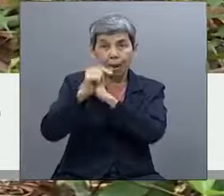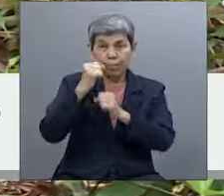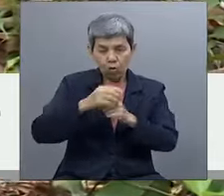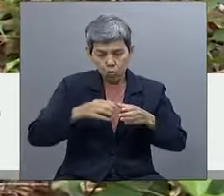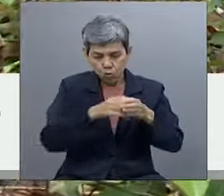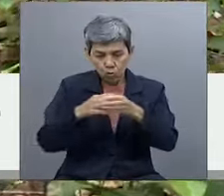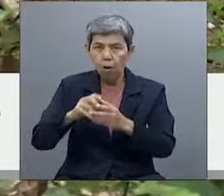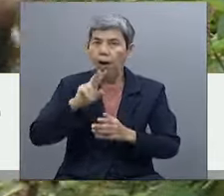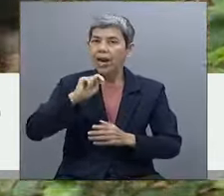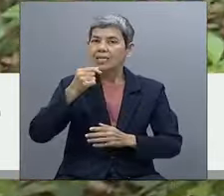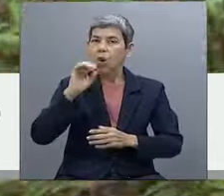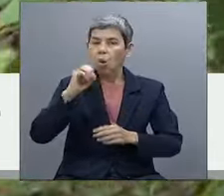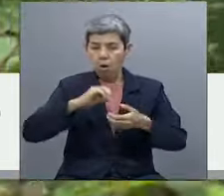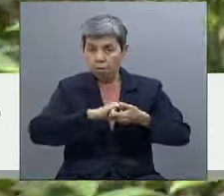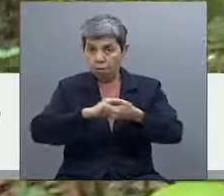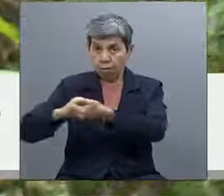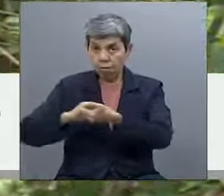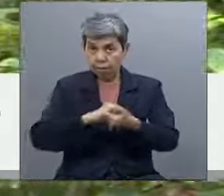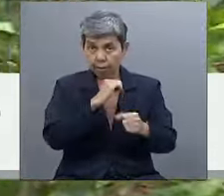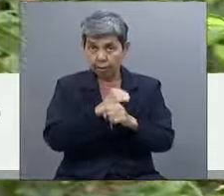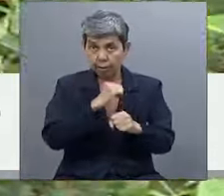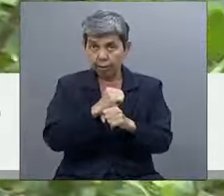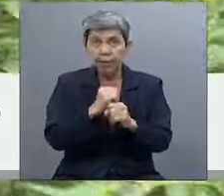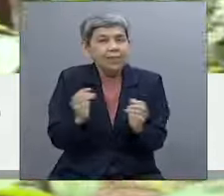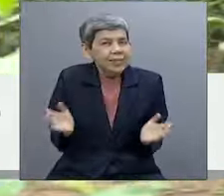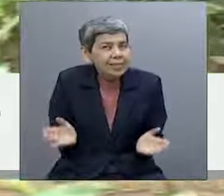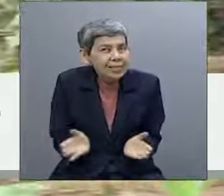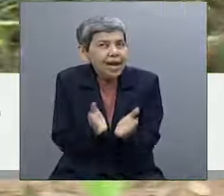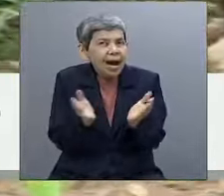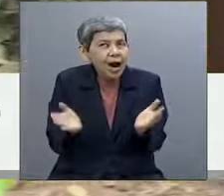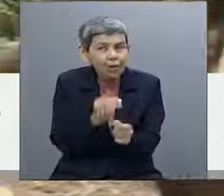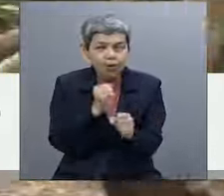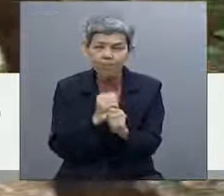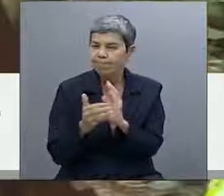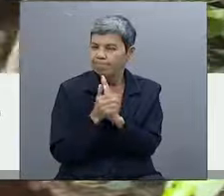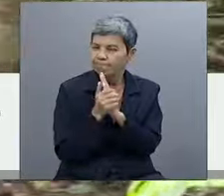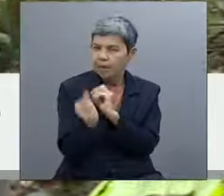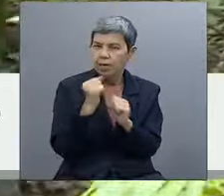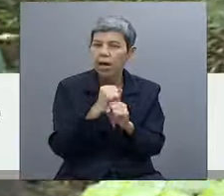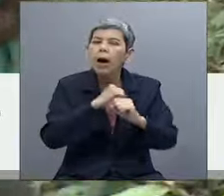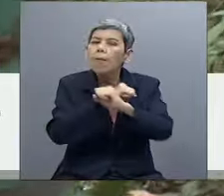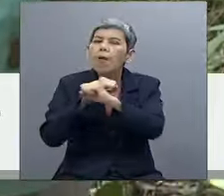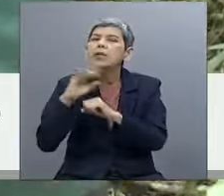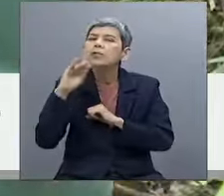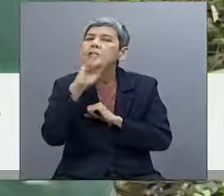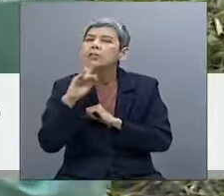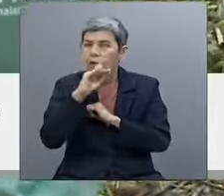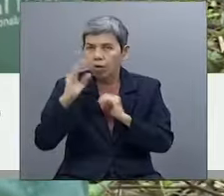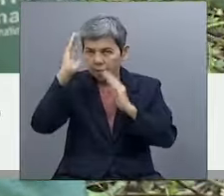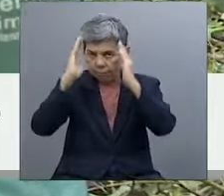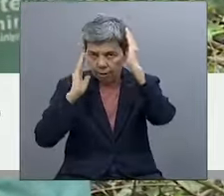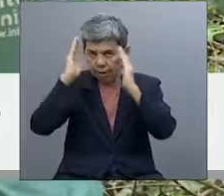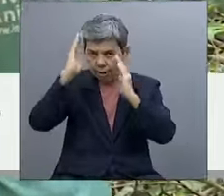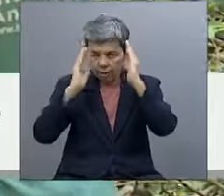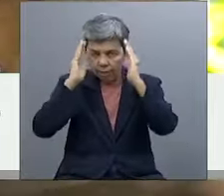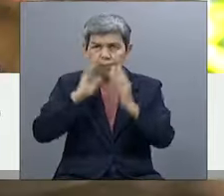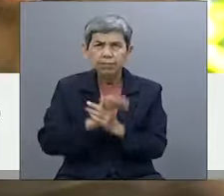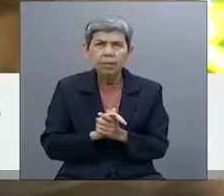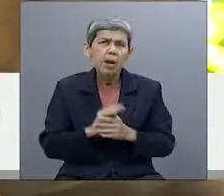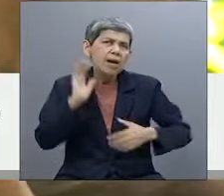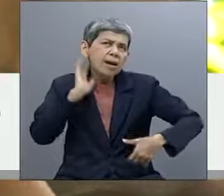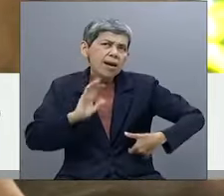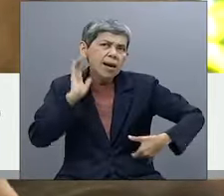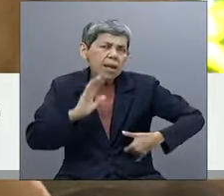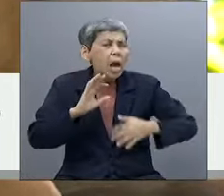NGOค่ะเพื่อช่วยอนุรักษ์และสนับสนุนทักษะความเชี่ยวชาญเพื่อปกป้องสัตว์ป่าในมาเลเซียด้วยแต่อุรอุตัง